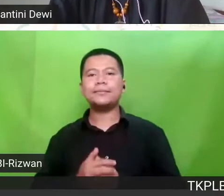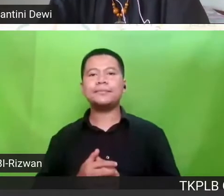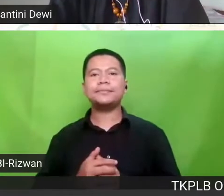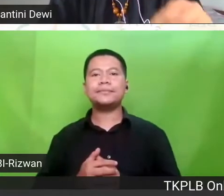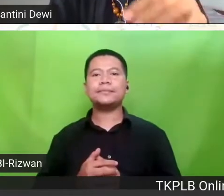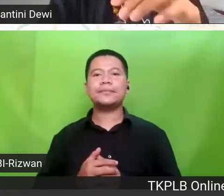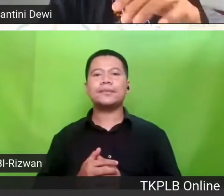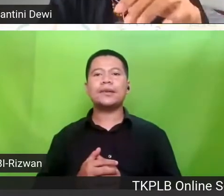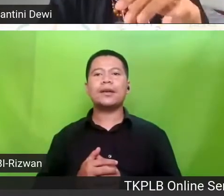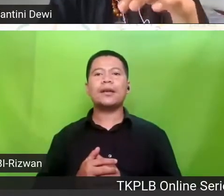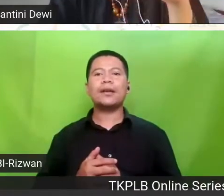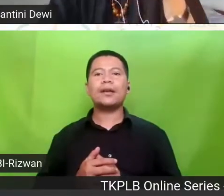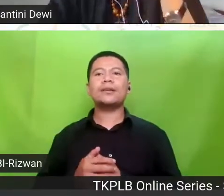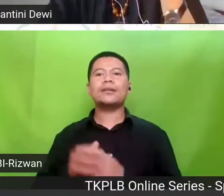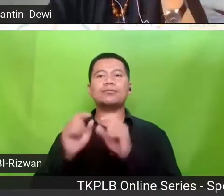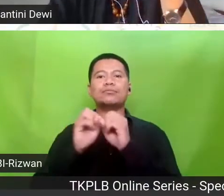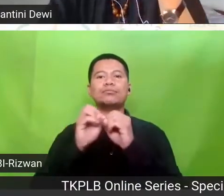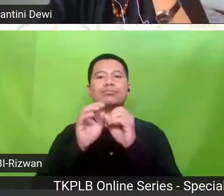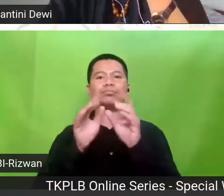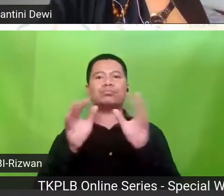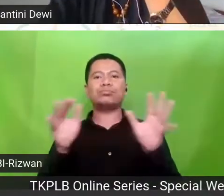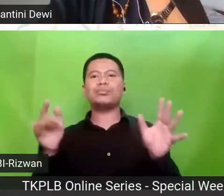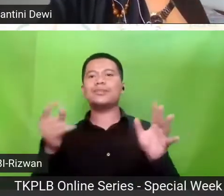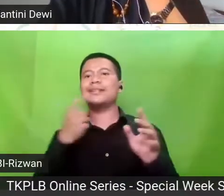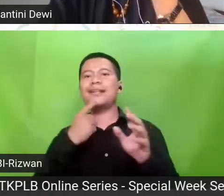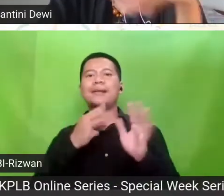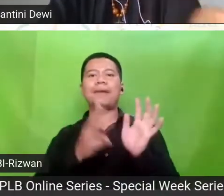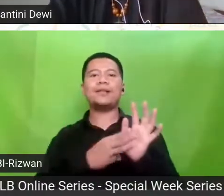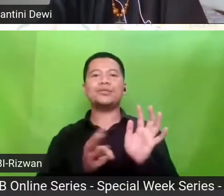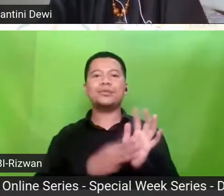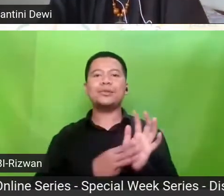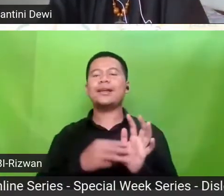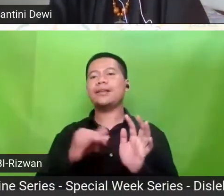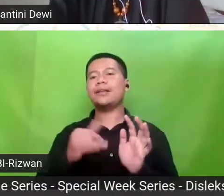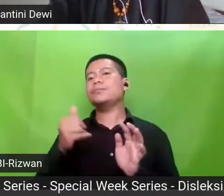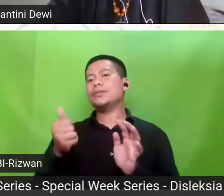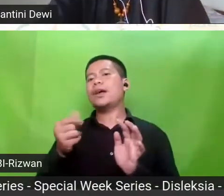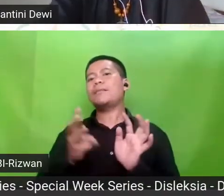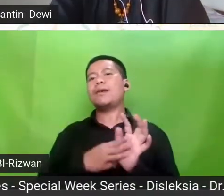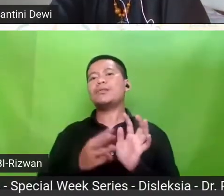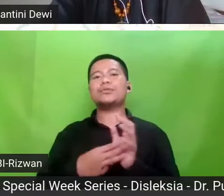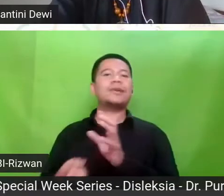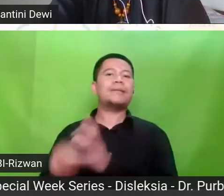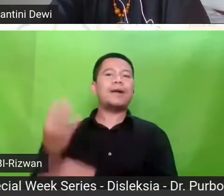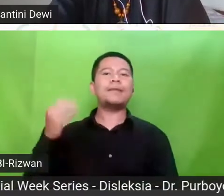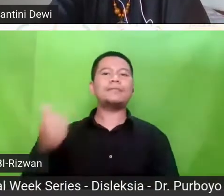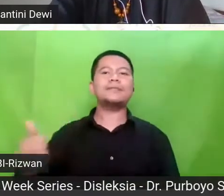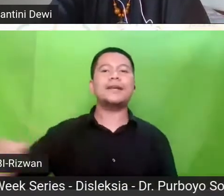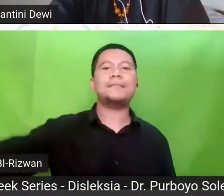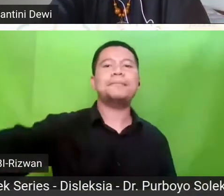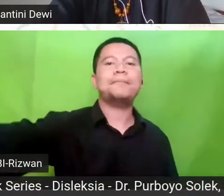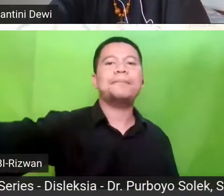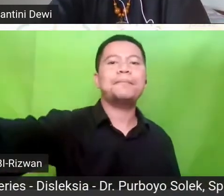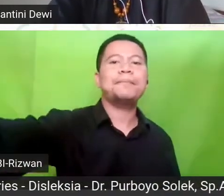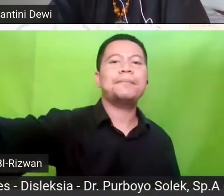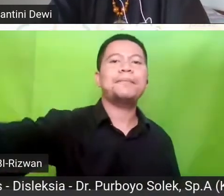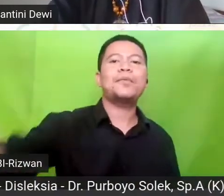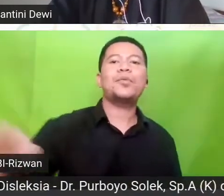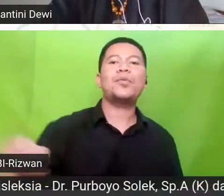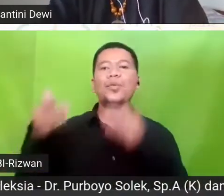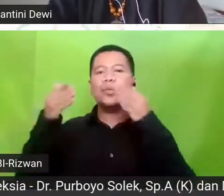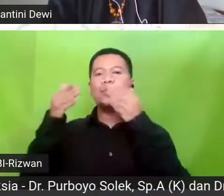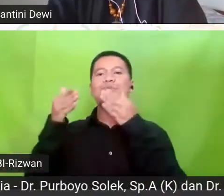menjabarkan tentang milestone itu. Jadi bisa dengan milestone perkembangan, Bu Lina, Oke, khususnya baik. dalam hal ini untuk kognitif